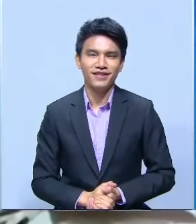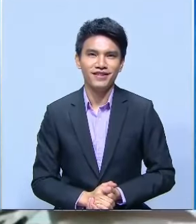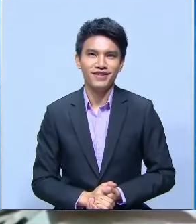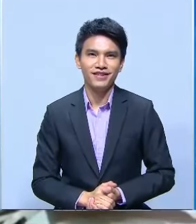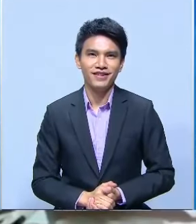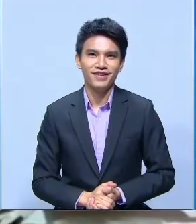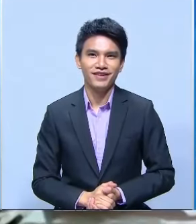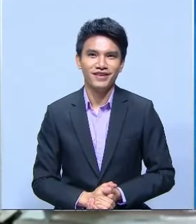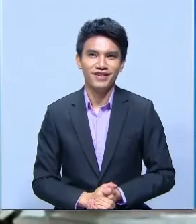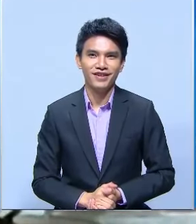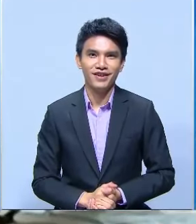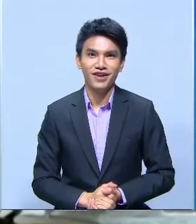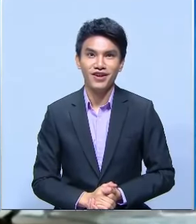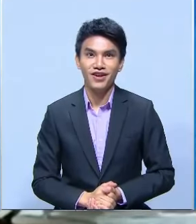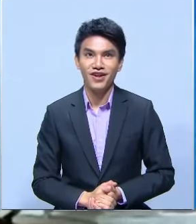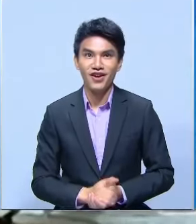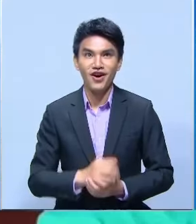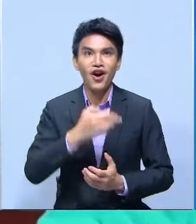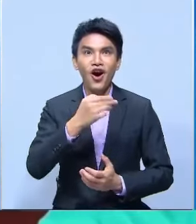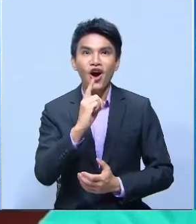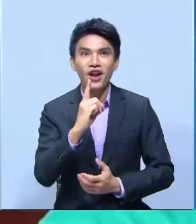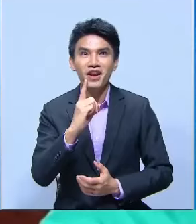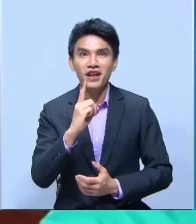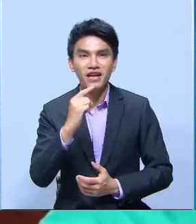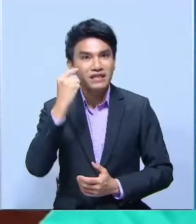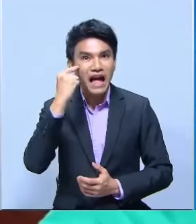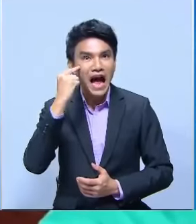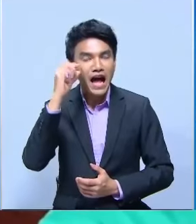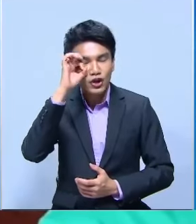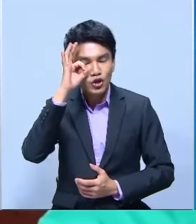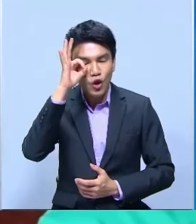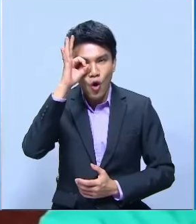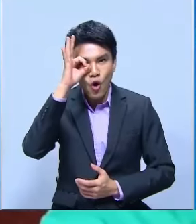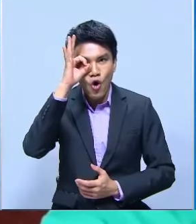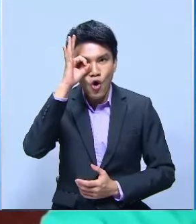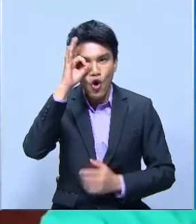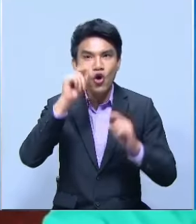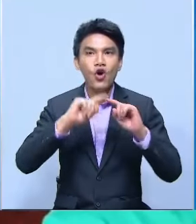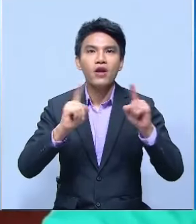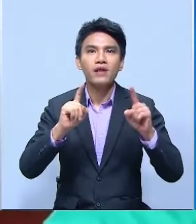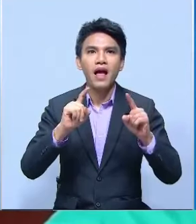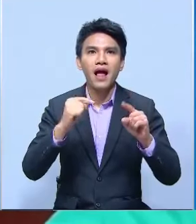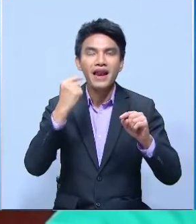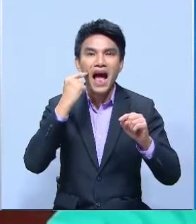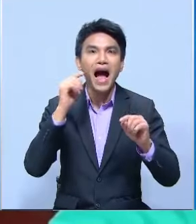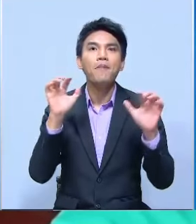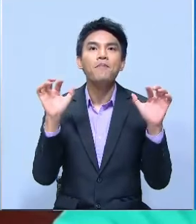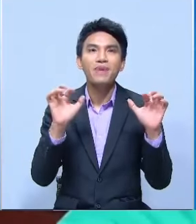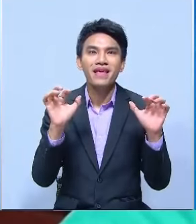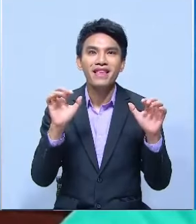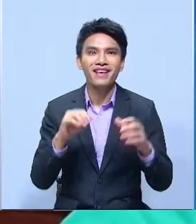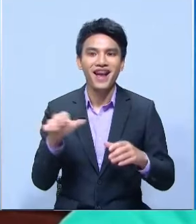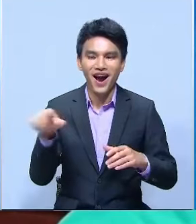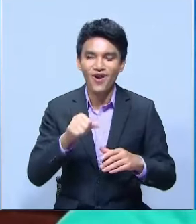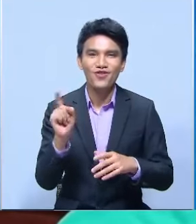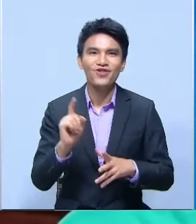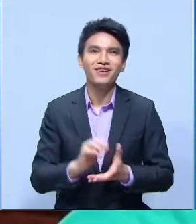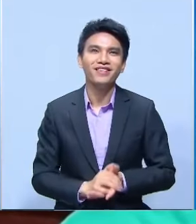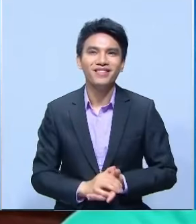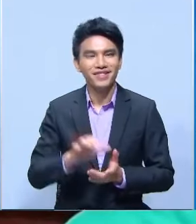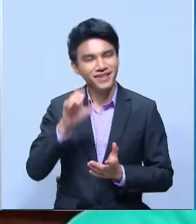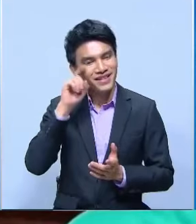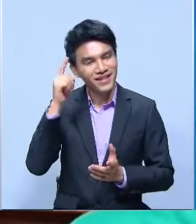พวกที่ฮอนุฮูกตาโตที่เราเรียนมาแต่นี่ฮอนุฮูก หน้าผีอีกนะคะคุณผู้ชมมาจากไหนนะคะเชื่อว่าคน